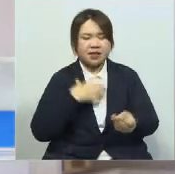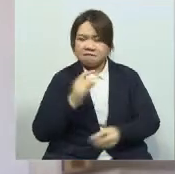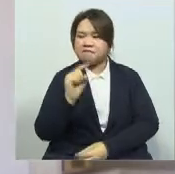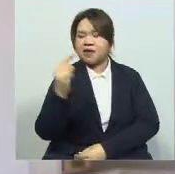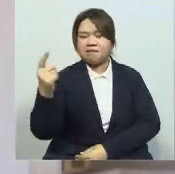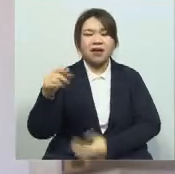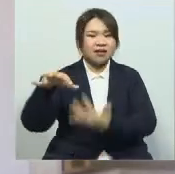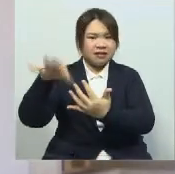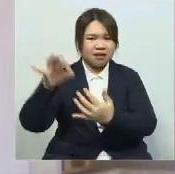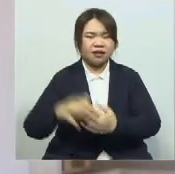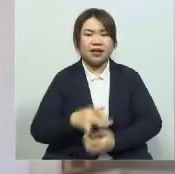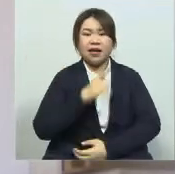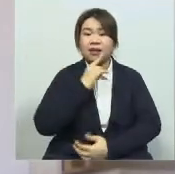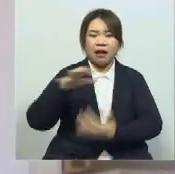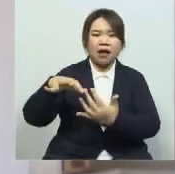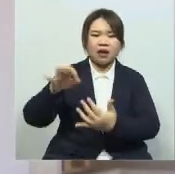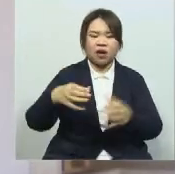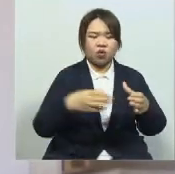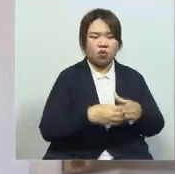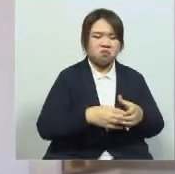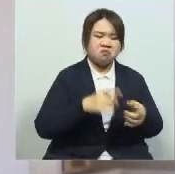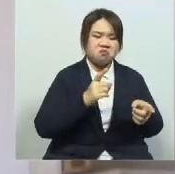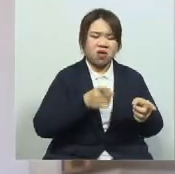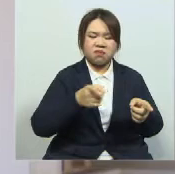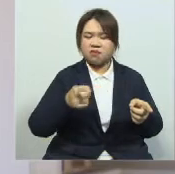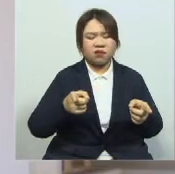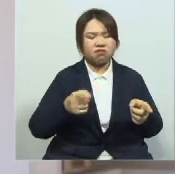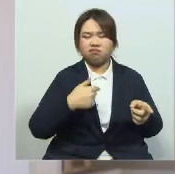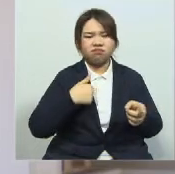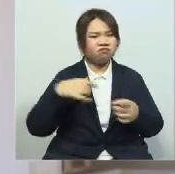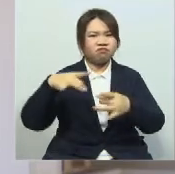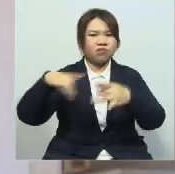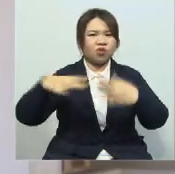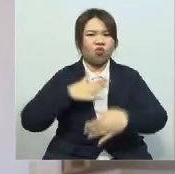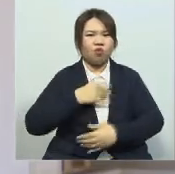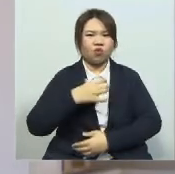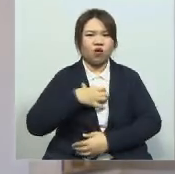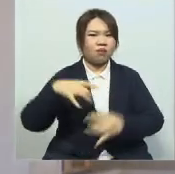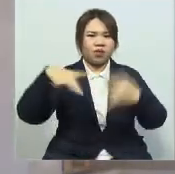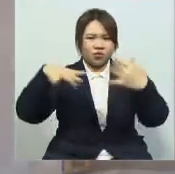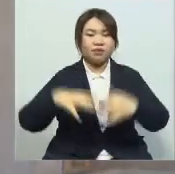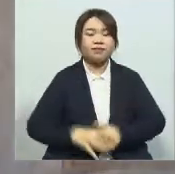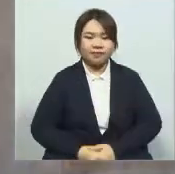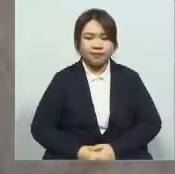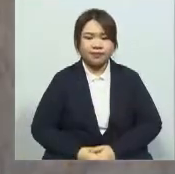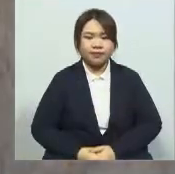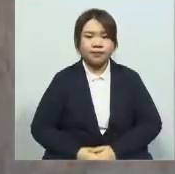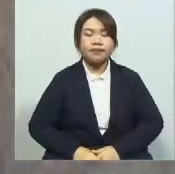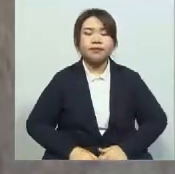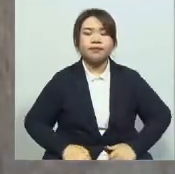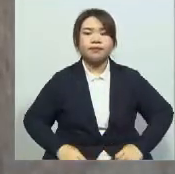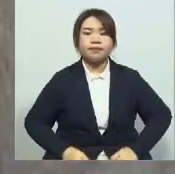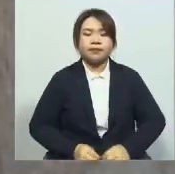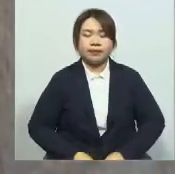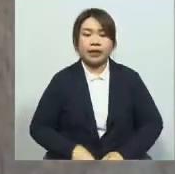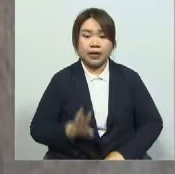ม่ๆถ้าจะเลือกพรรคเดิมๆมีอยู่อาจจะไม่ตอบโจทย์สำหรับรุ่นของพวกผมแหละใช่ครับ ตอนนี้มัน